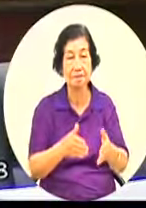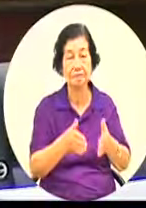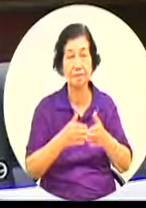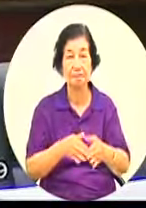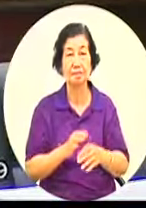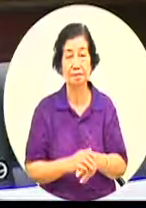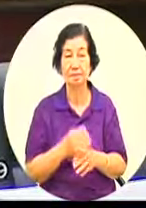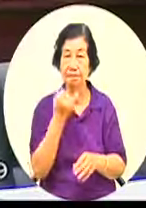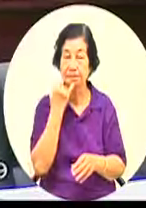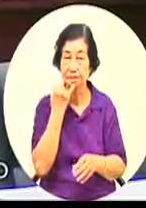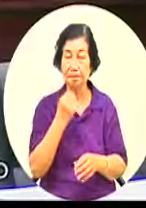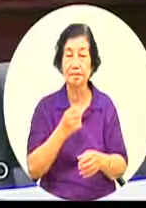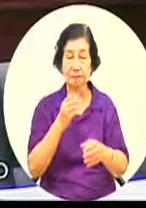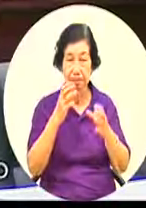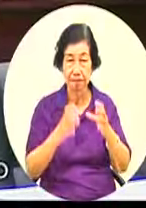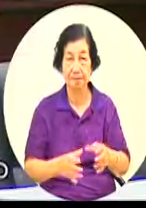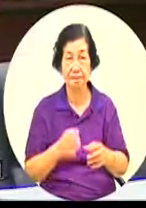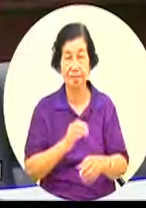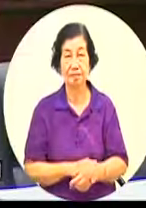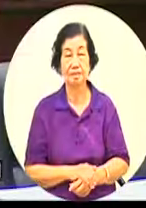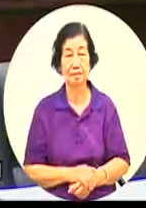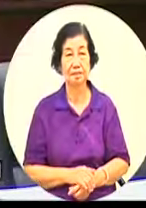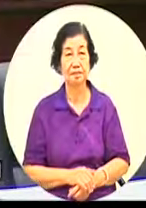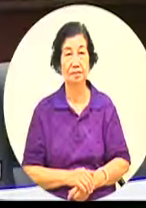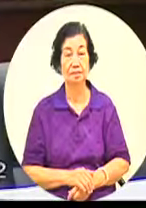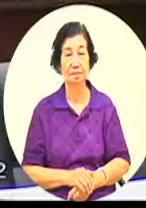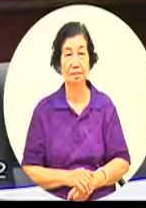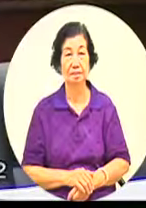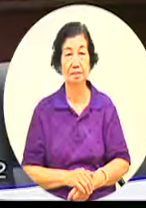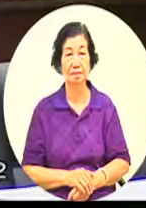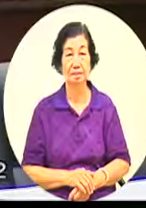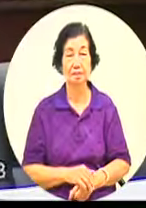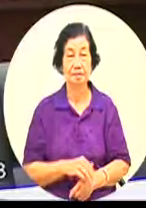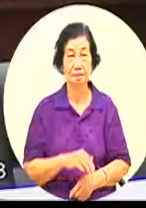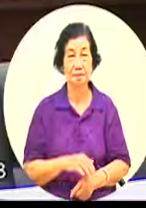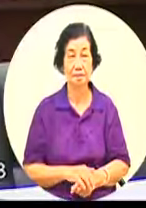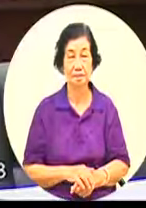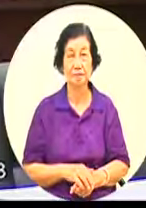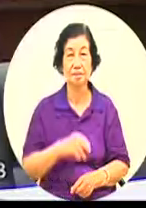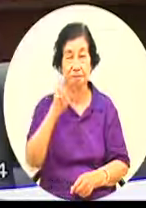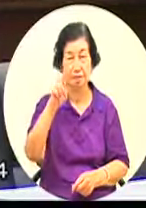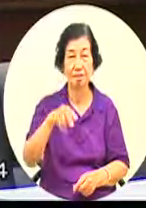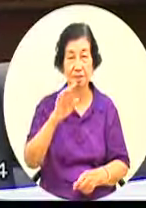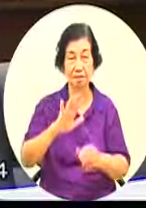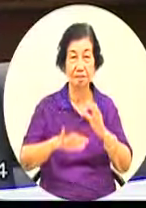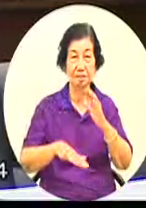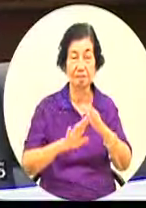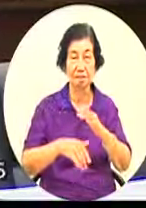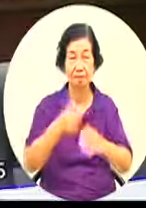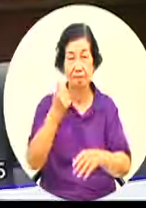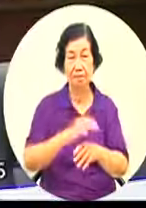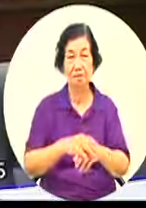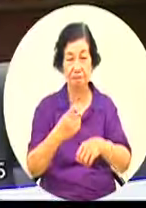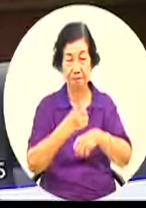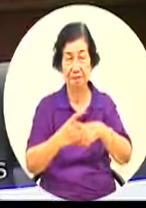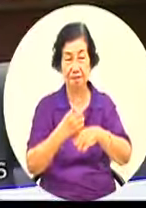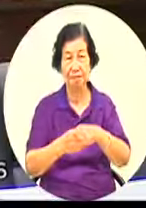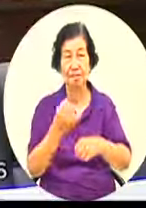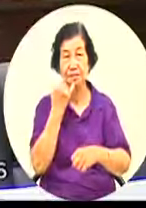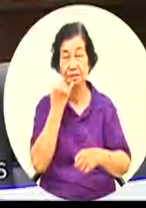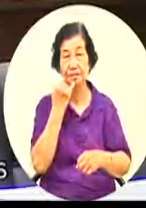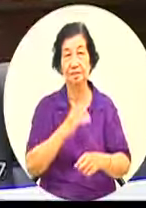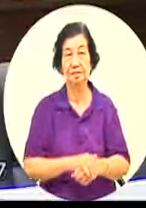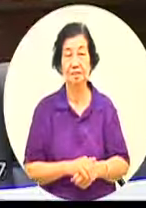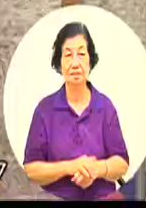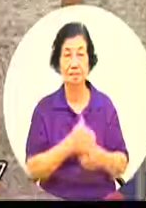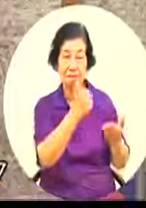做哈。好，问到这里啊，我想刘校长再请你讲一下，一分钟就好哈，一分钟就好，谢谢。 校长，请回